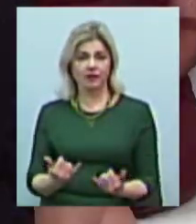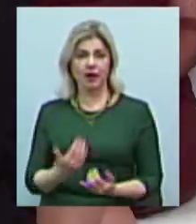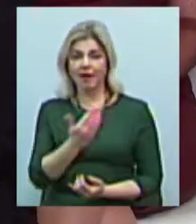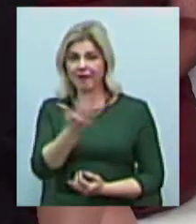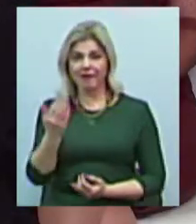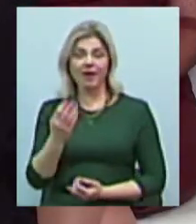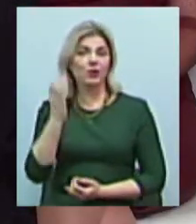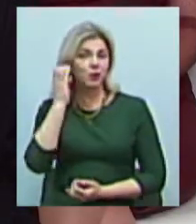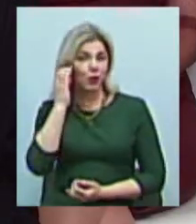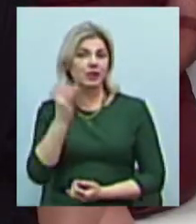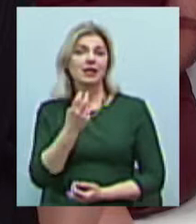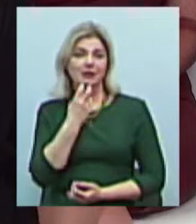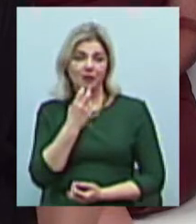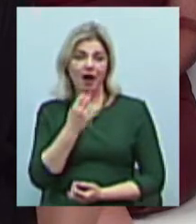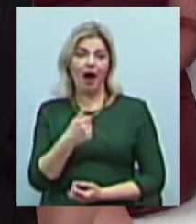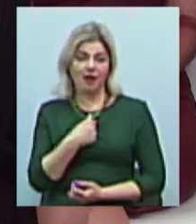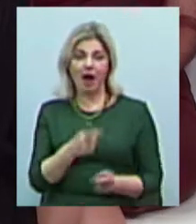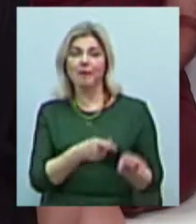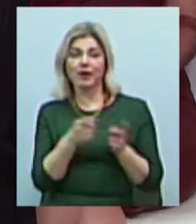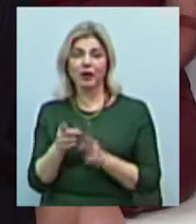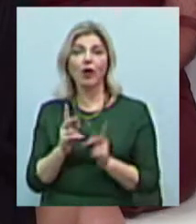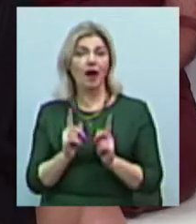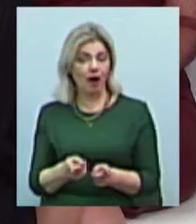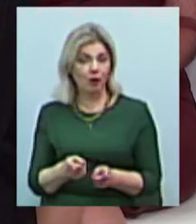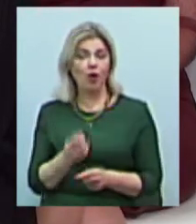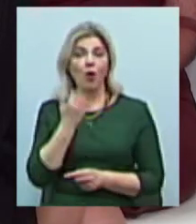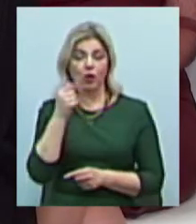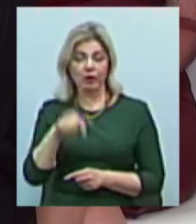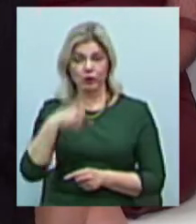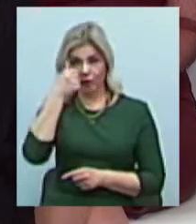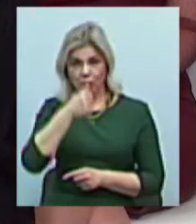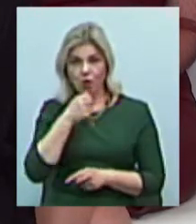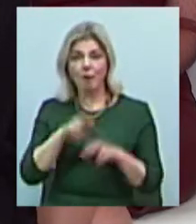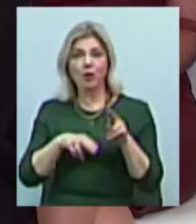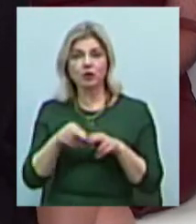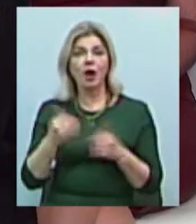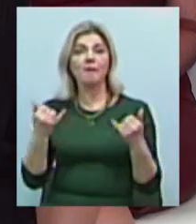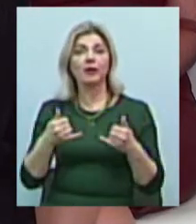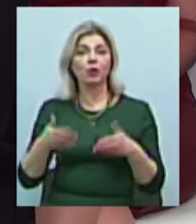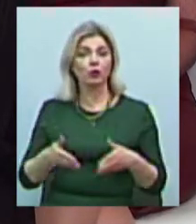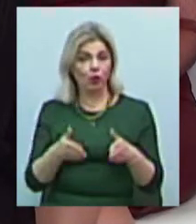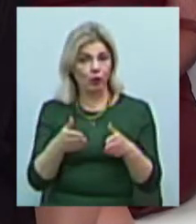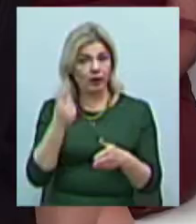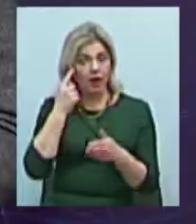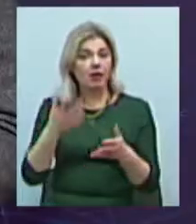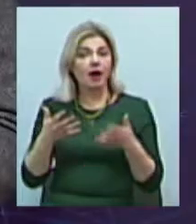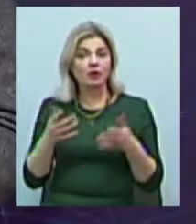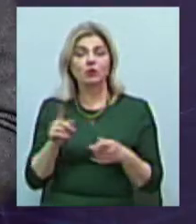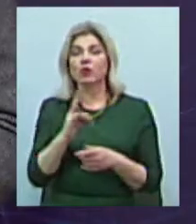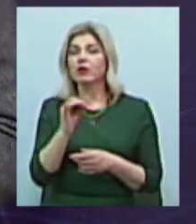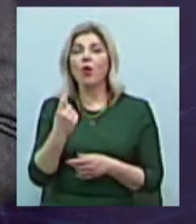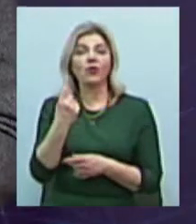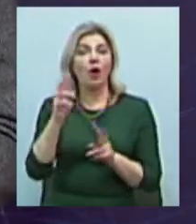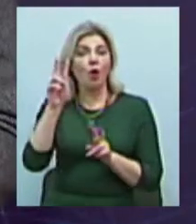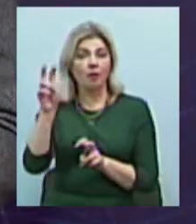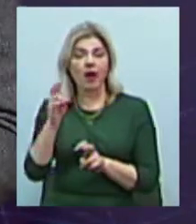слухаєте, посміхаєтесь, тепер приходжу до реалій. Коли ми в цьому році побудуємо бетонну дорогу, зрозуміло, що жодна компанія на сьогоднішній